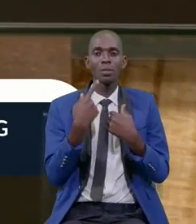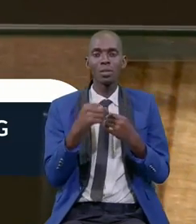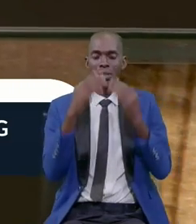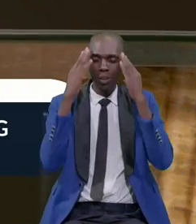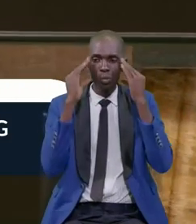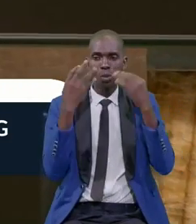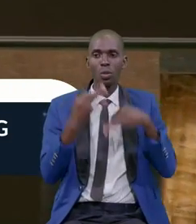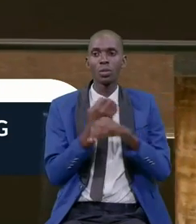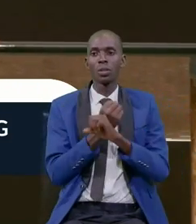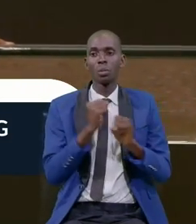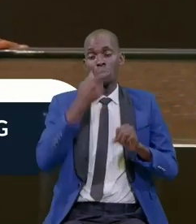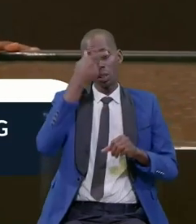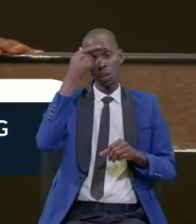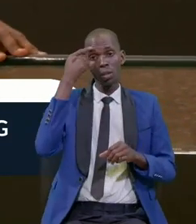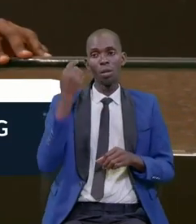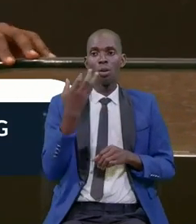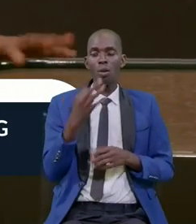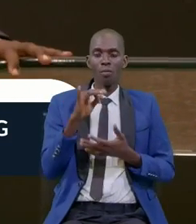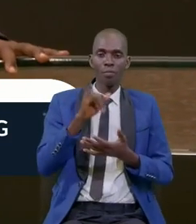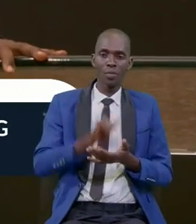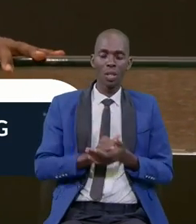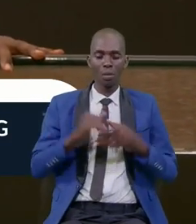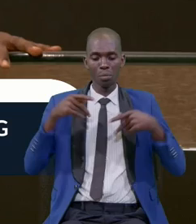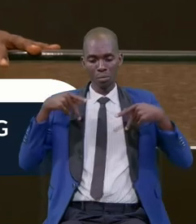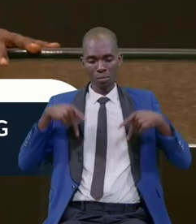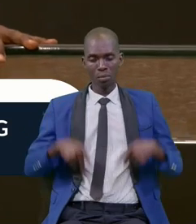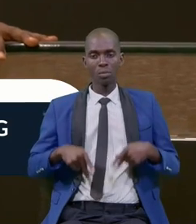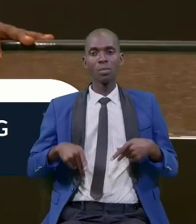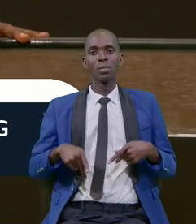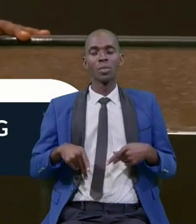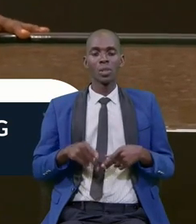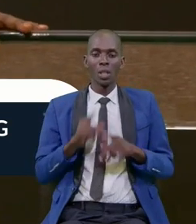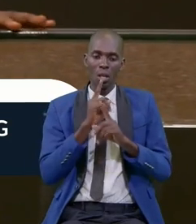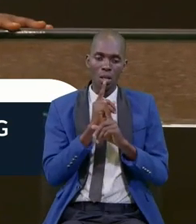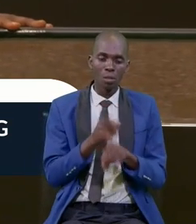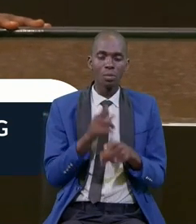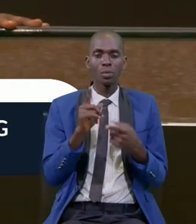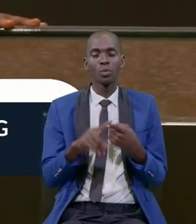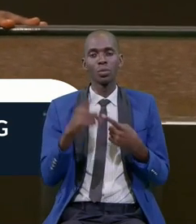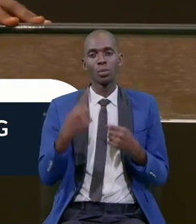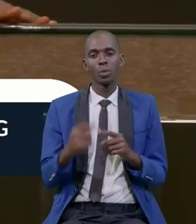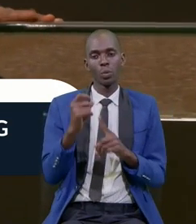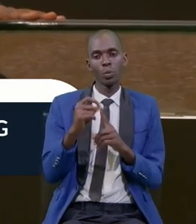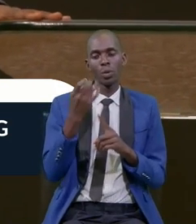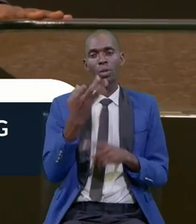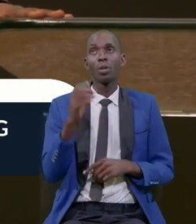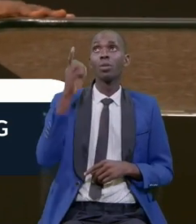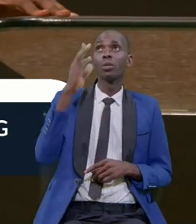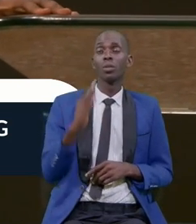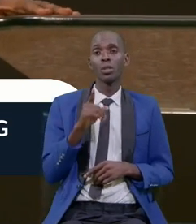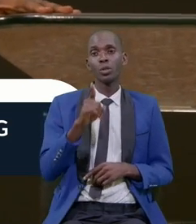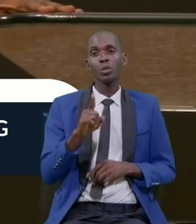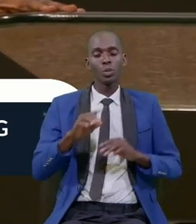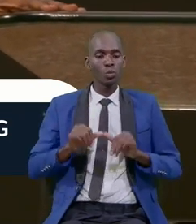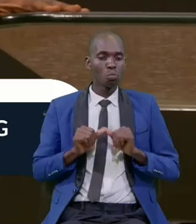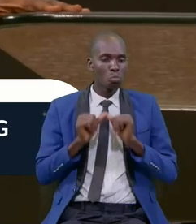salut. Parce que, à cause de cette réponse personnelle à la parole de Dieu, vous